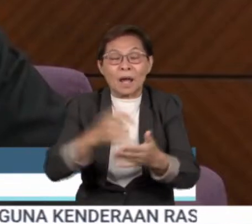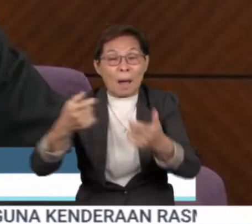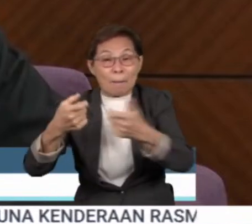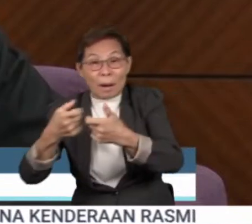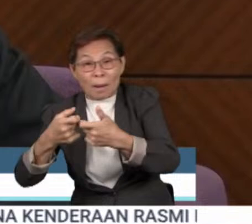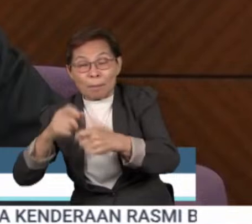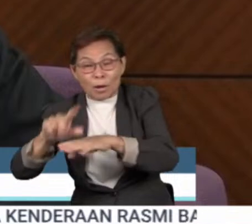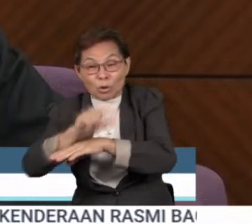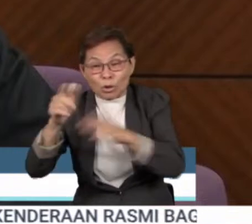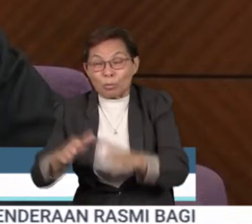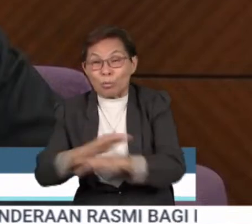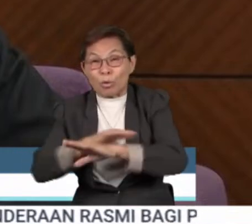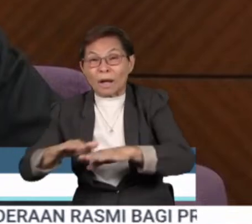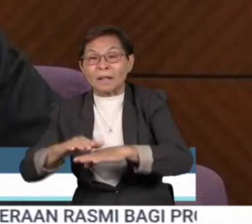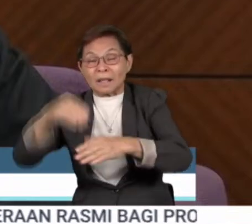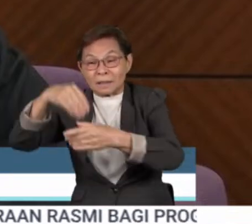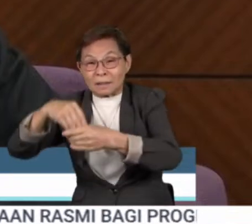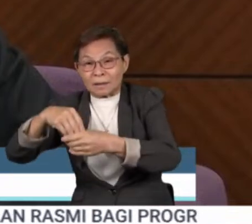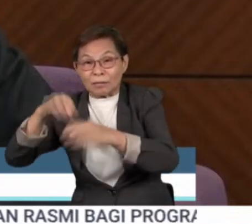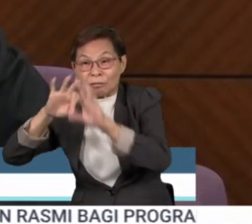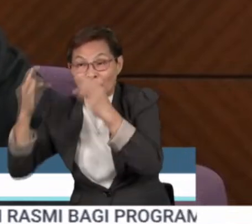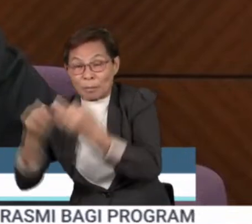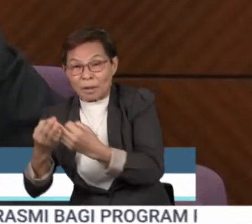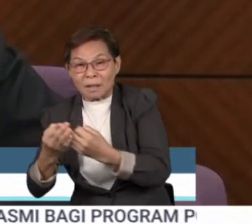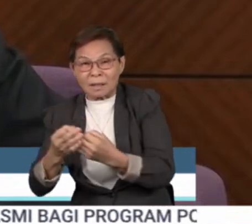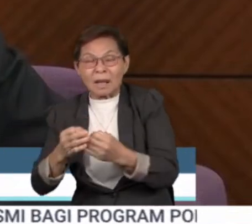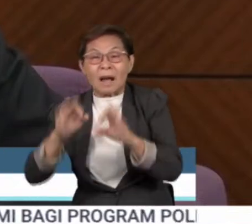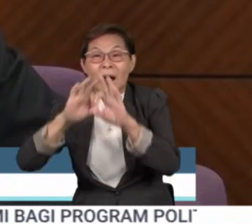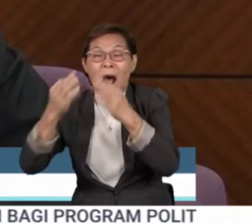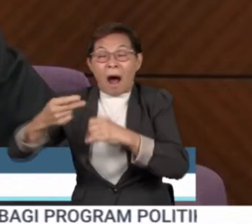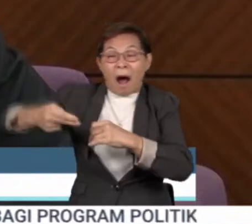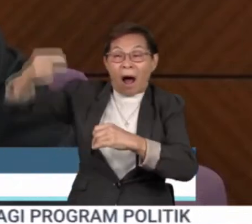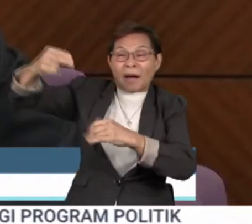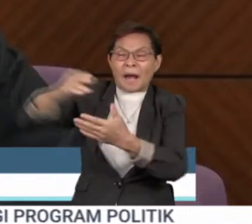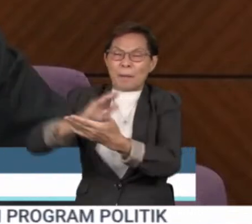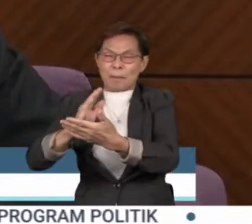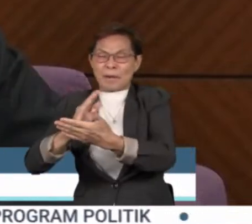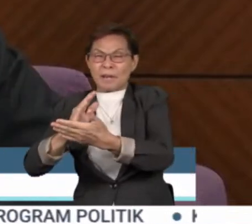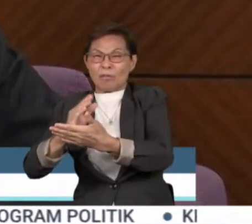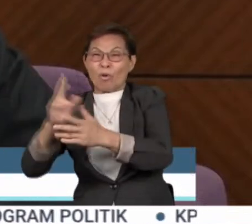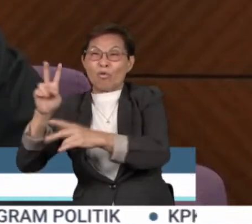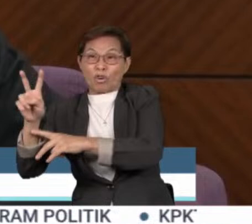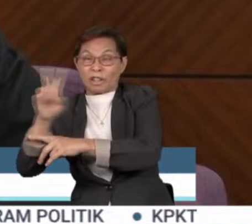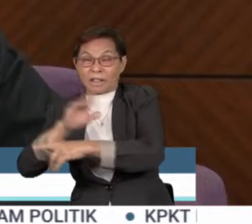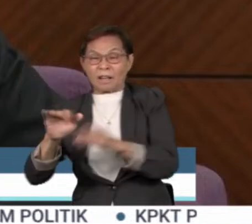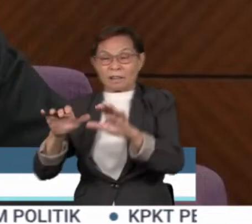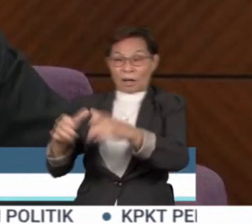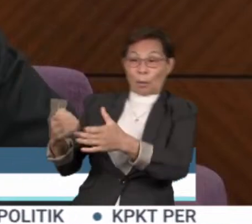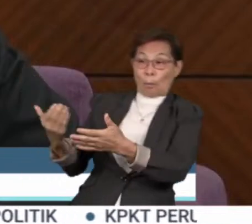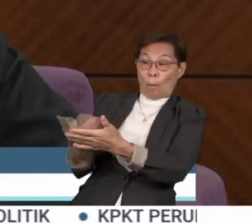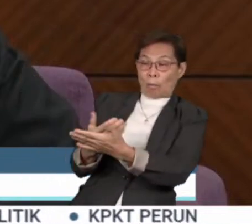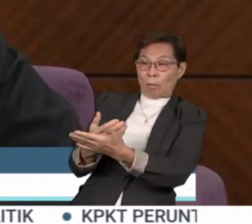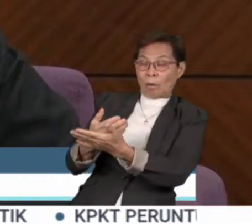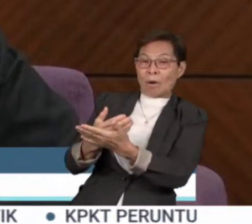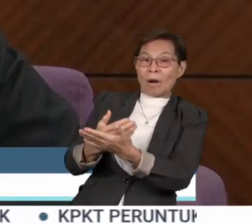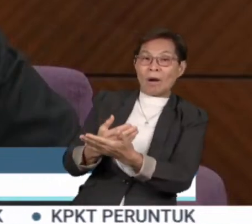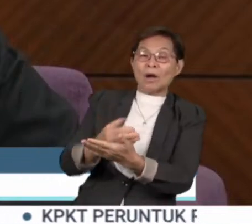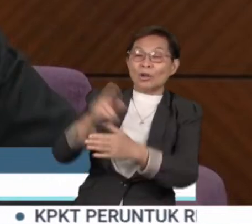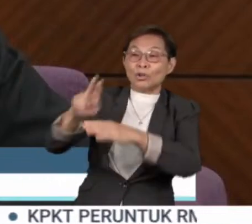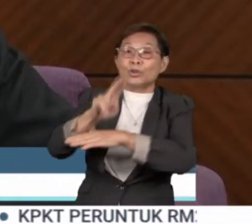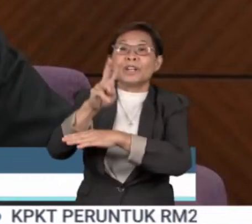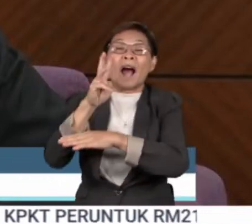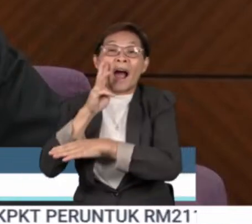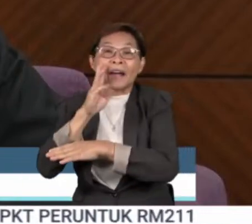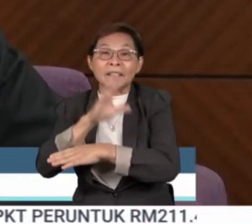bukan domestik voltan tinggi dan sederhana, high and medium voltage, serta kategori baru utiliti air dan